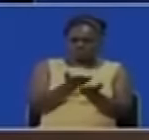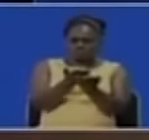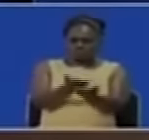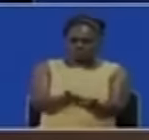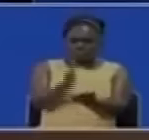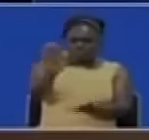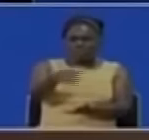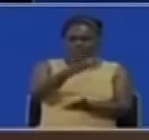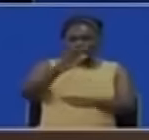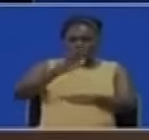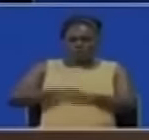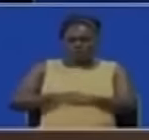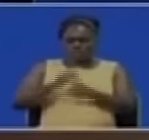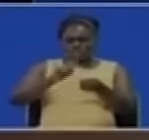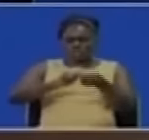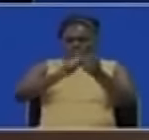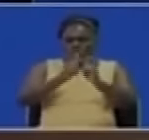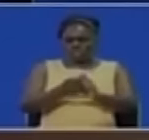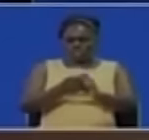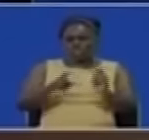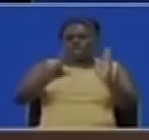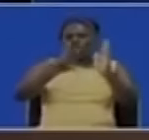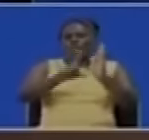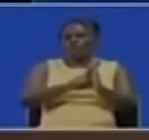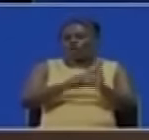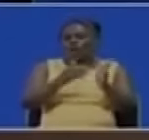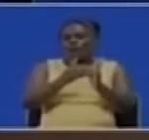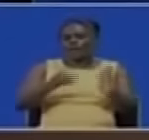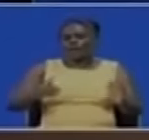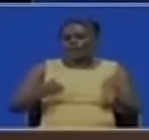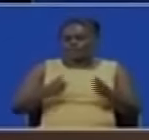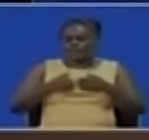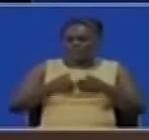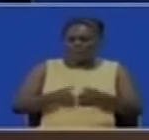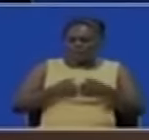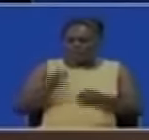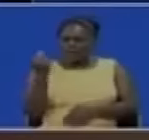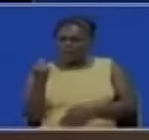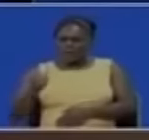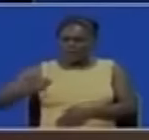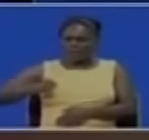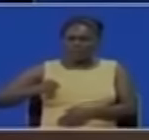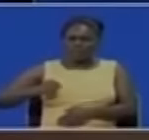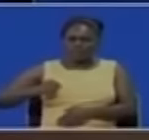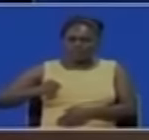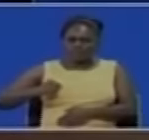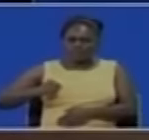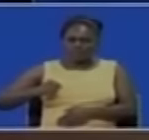bungeni kuhusiana na kuleta mabadiliko katika sheria dhidi ya dhulma za ngono ama Sexual